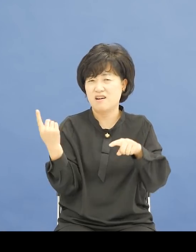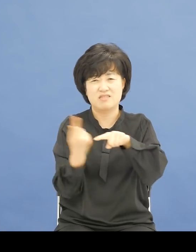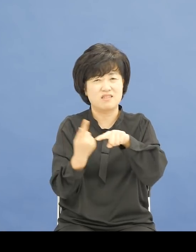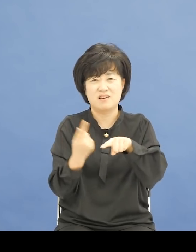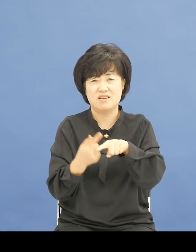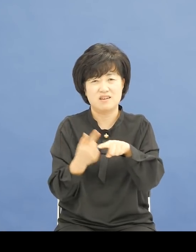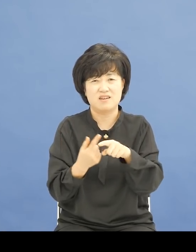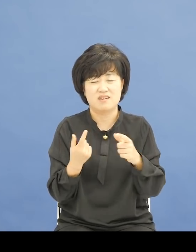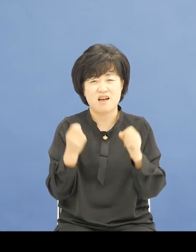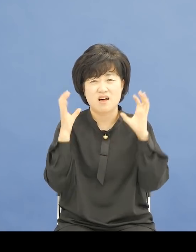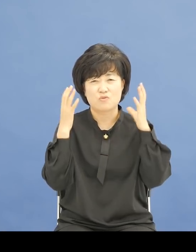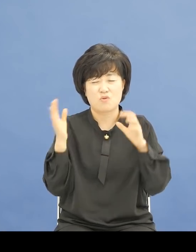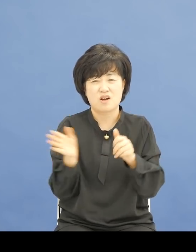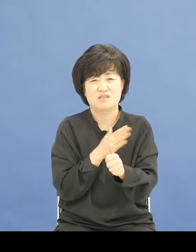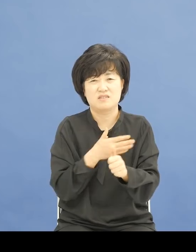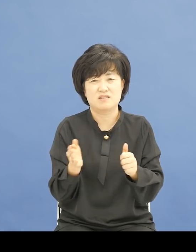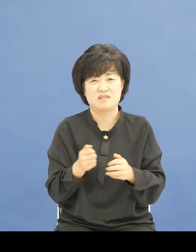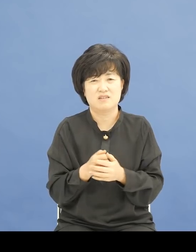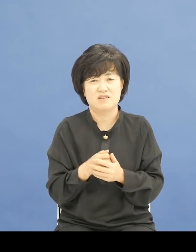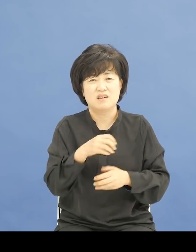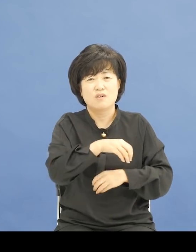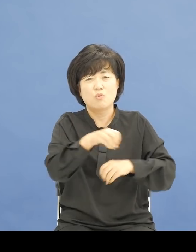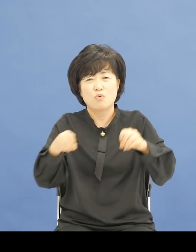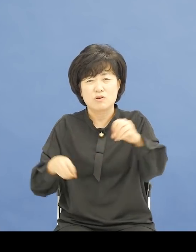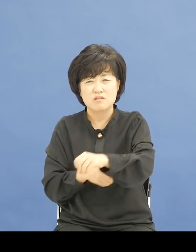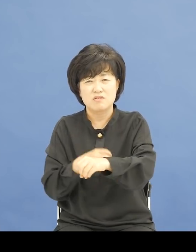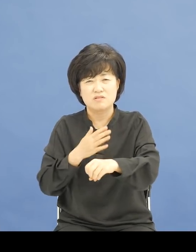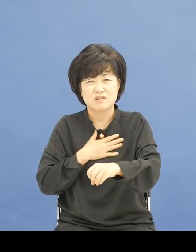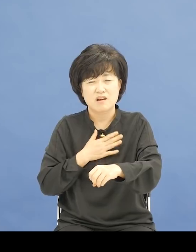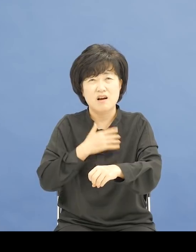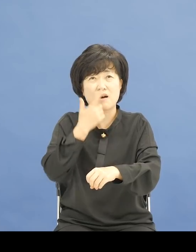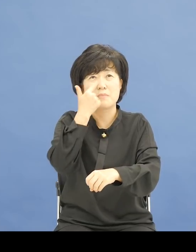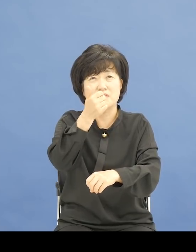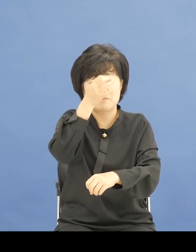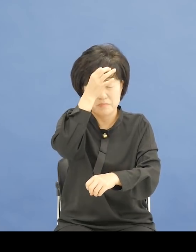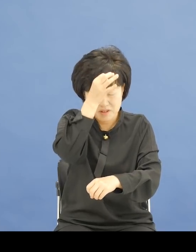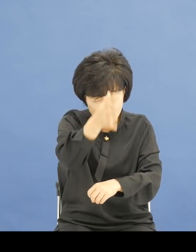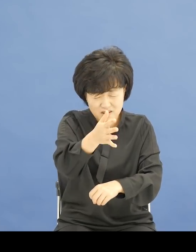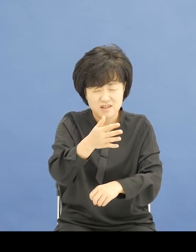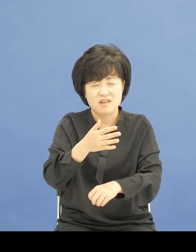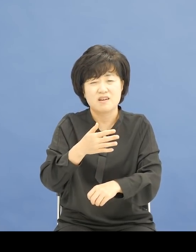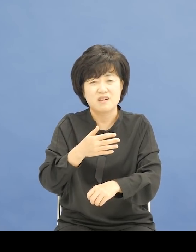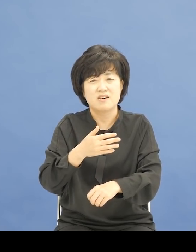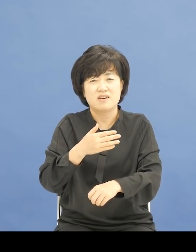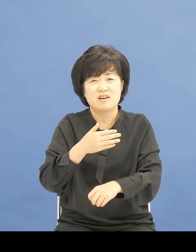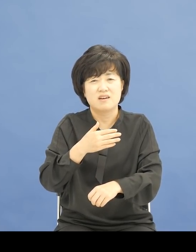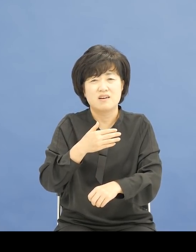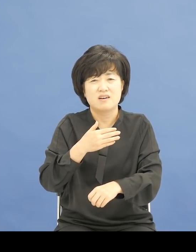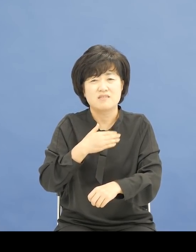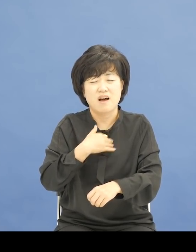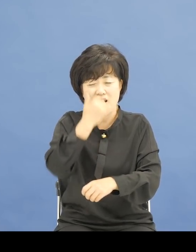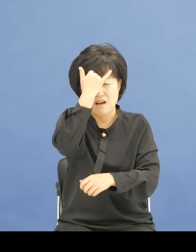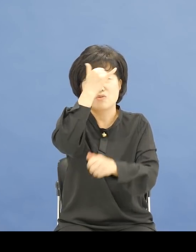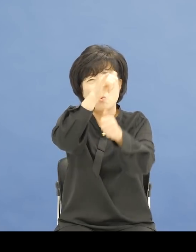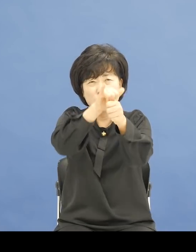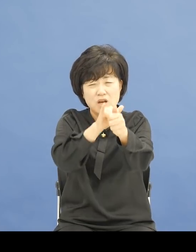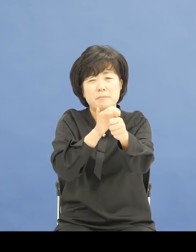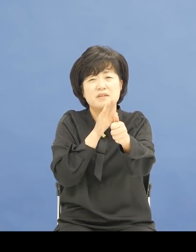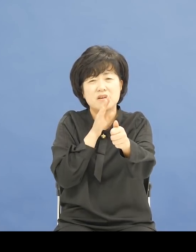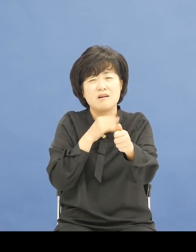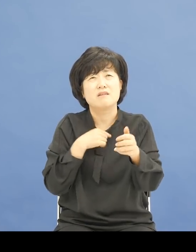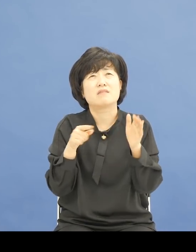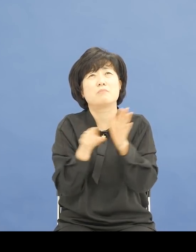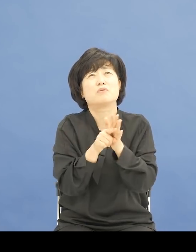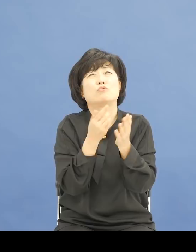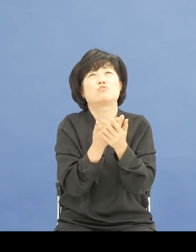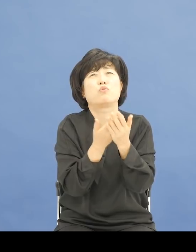아니라 예, 학대죠. 완전한 근데 아동 학대죠. 아버지한테 오히려 제가 사과를 하고 있더라고요. 아버지 나 아빠 나 효자